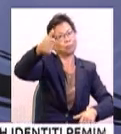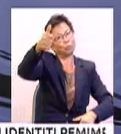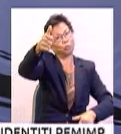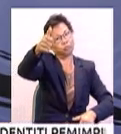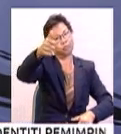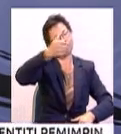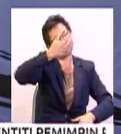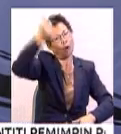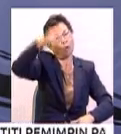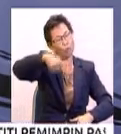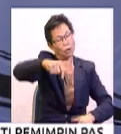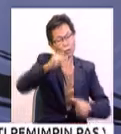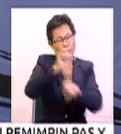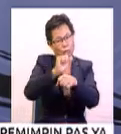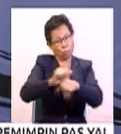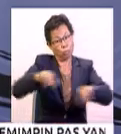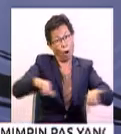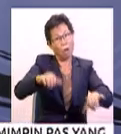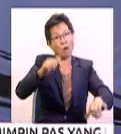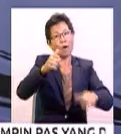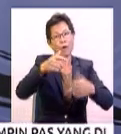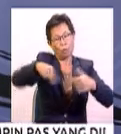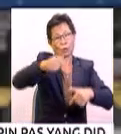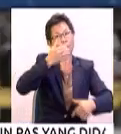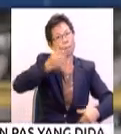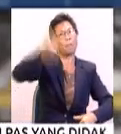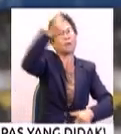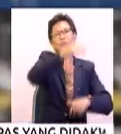kualiti yang terbaik dan yang hebat. Itu yang penting.